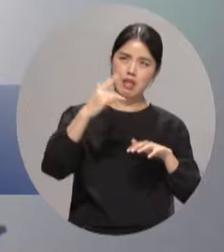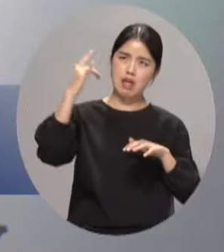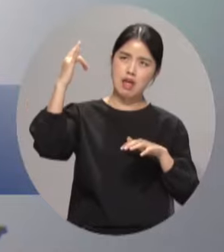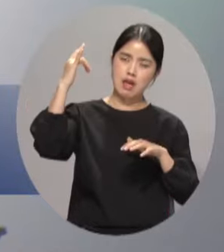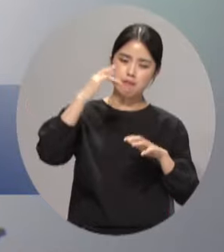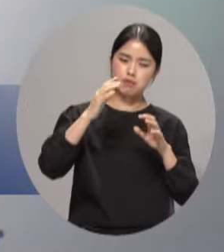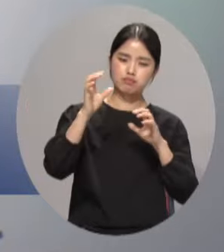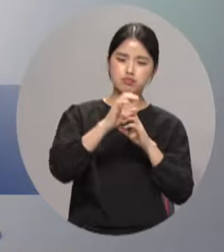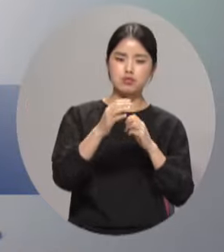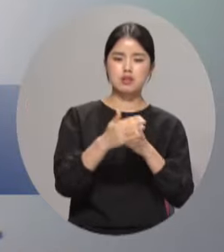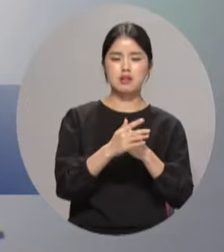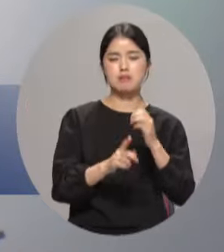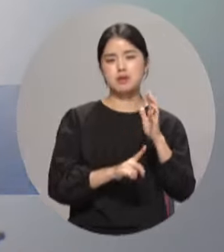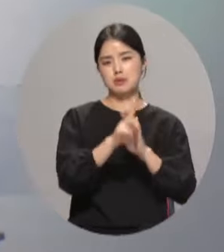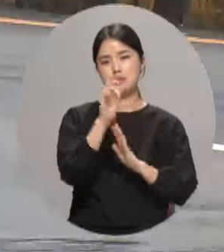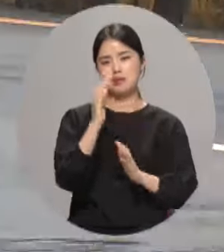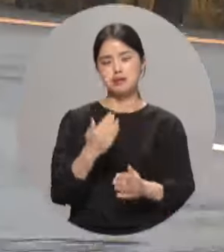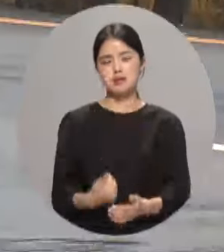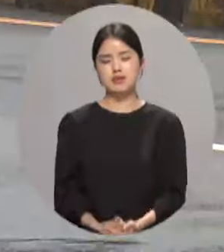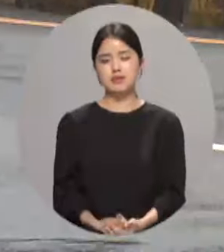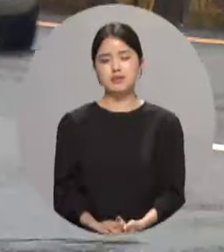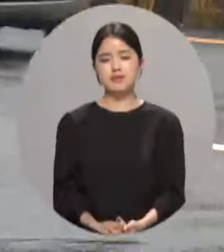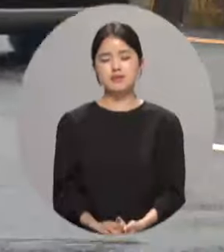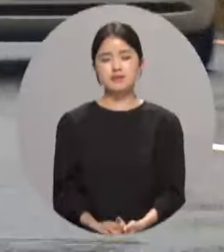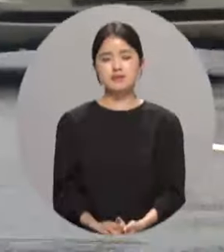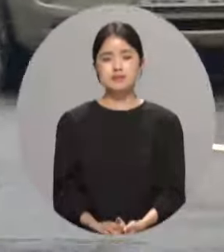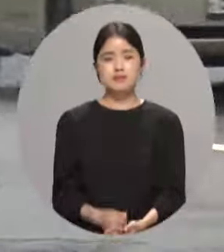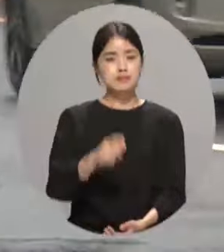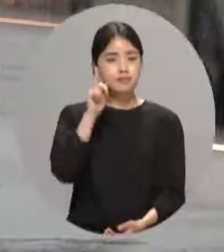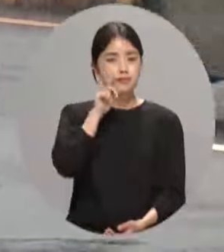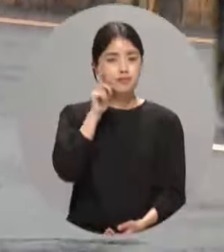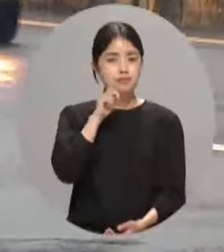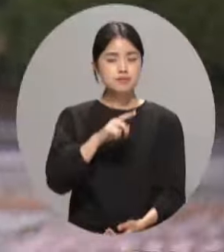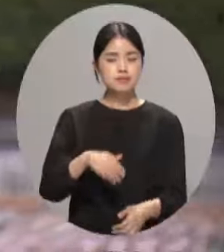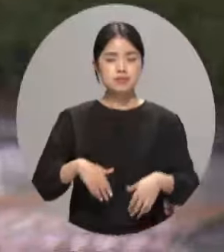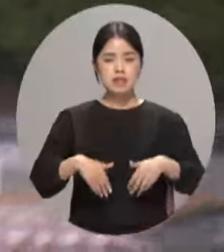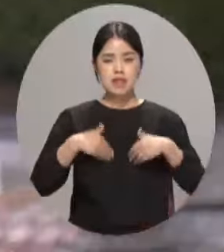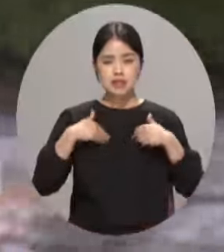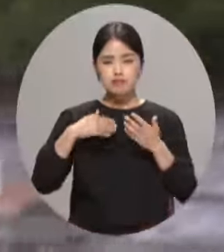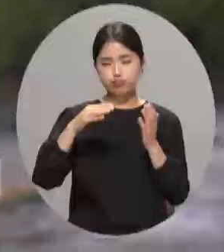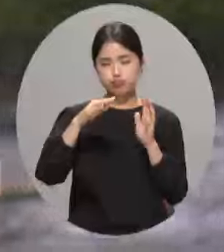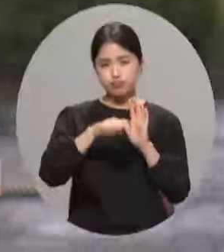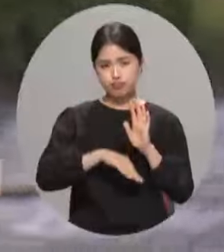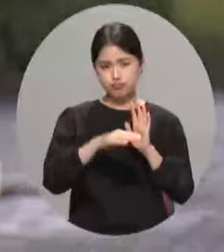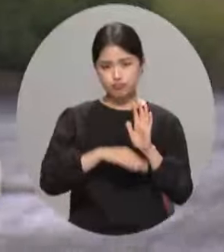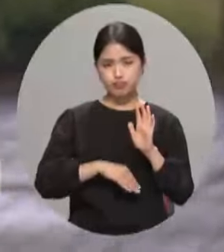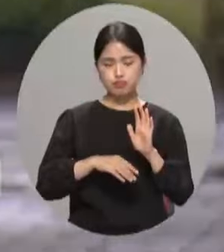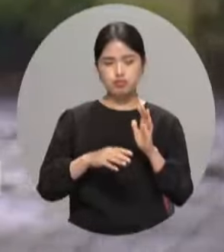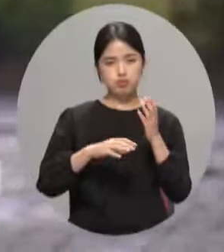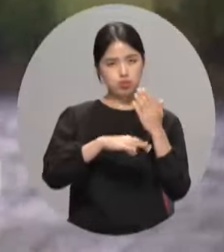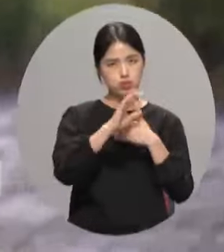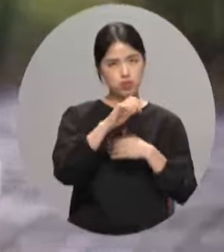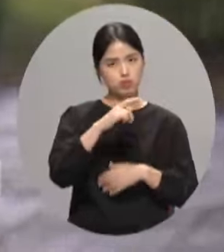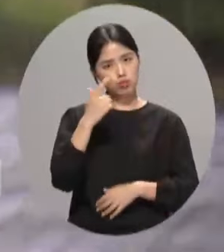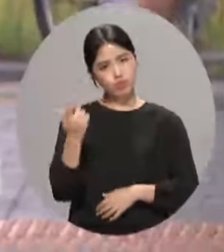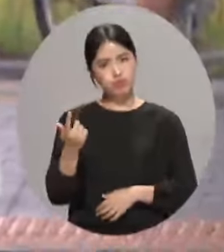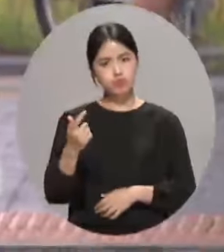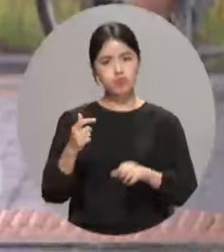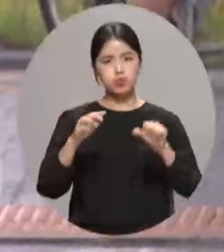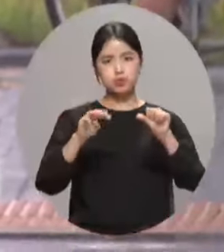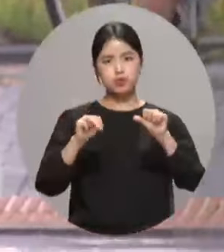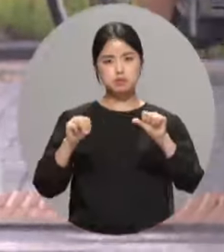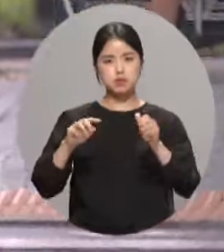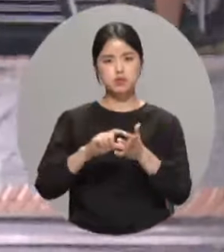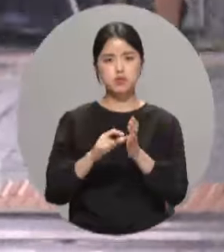더해지면서 높은 기온을 보였습니다. 한편 내일은 남부 지역을 중심으로 오전이나 오후 한때 5mm